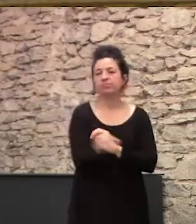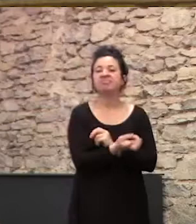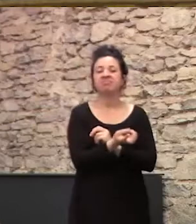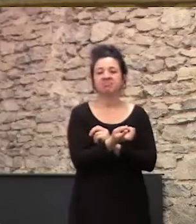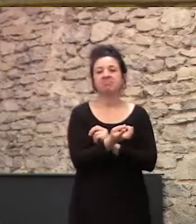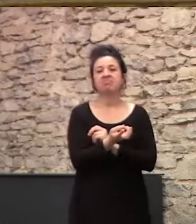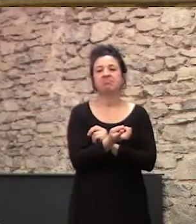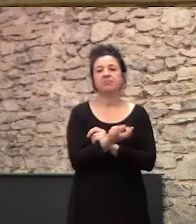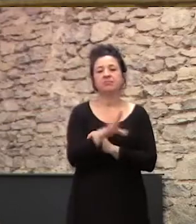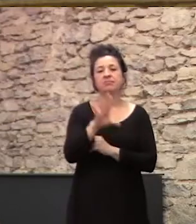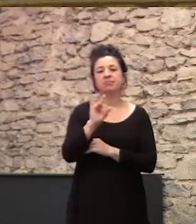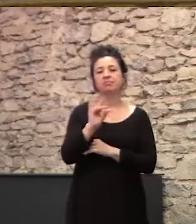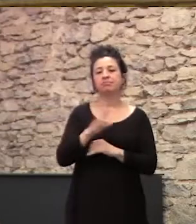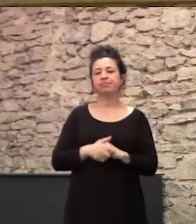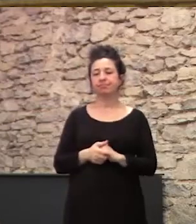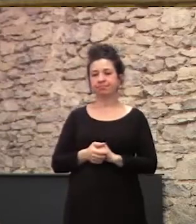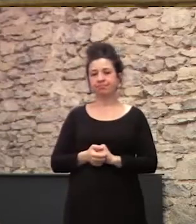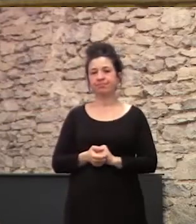eta